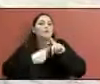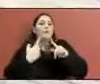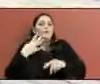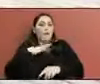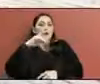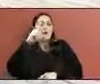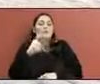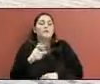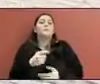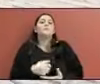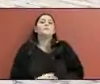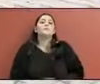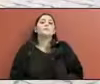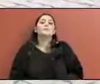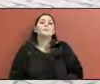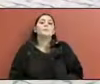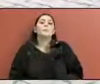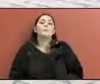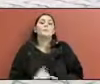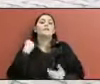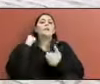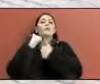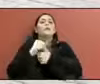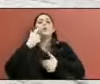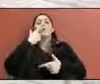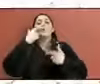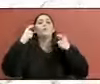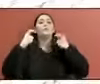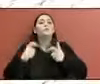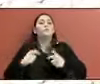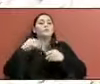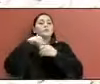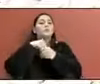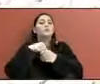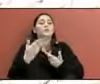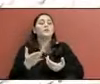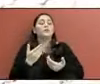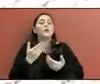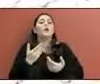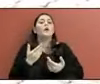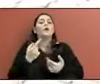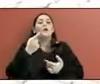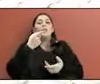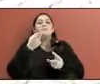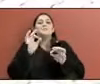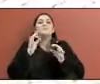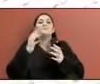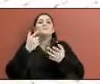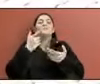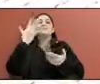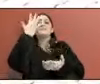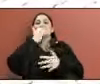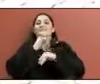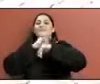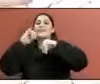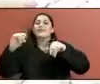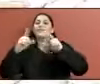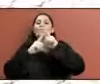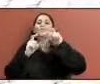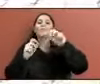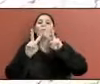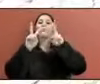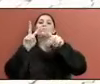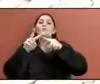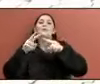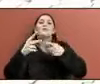Yine Gölcük'te yer alan artı bir farkla Gölcük Down Sendromlular Derneğimiz var. Sizin de